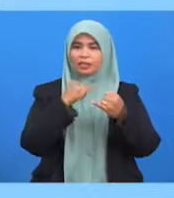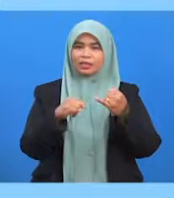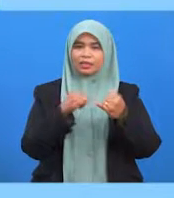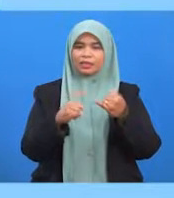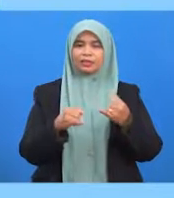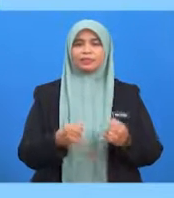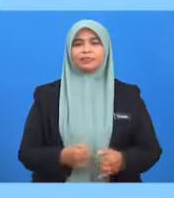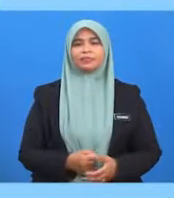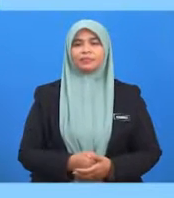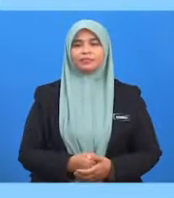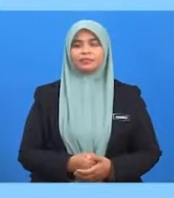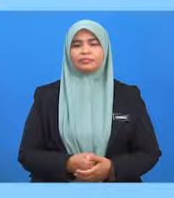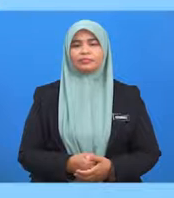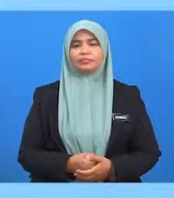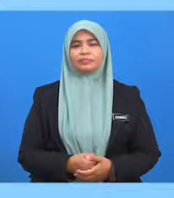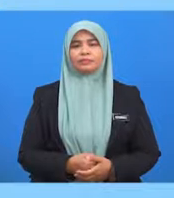besi.